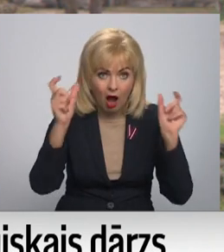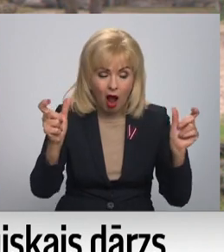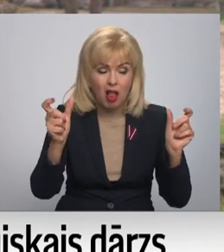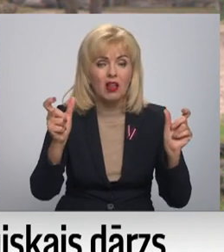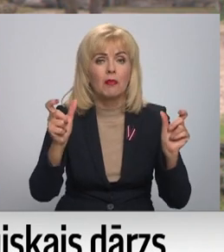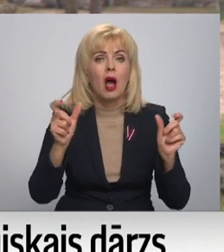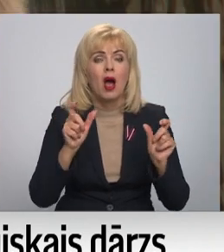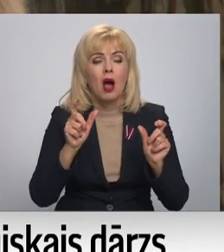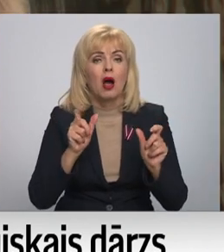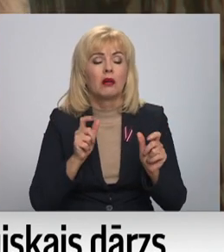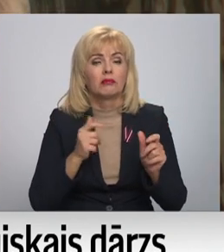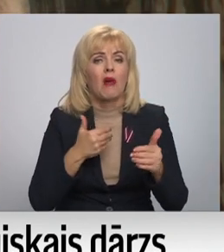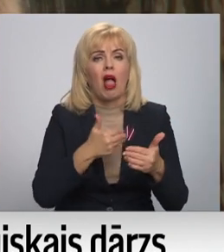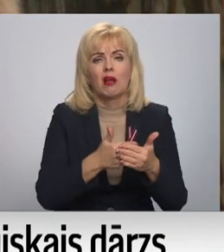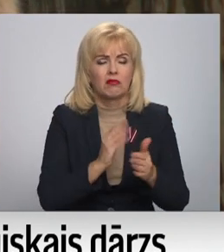brēcieniem viņam klāt.